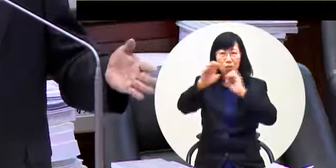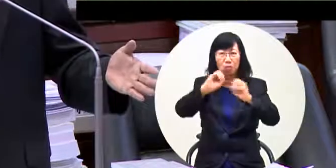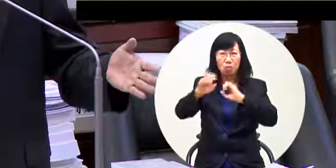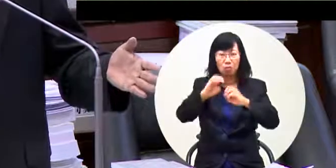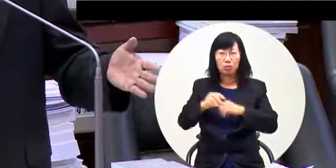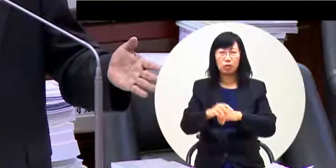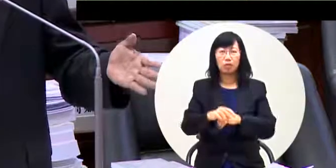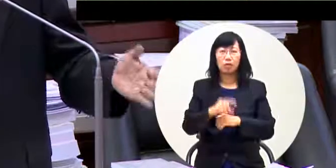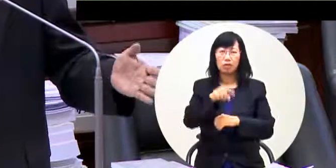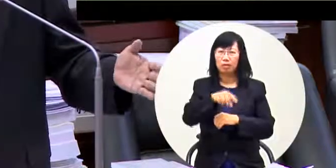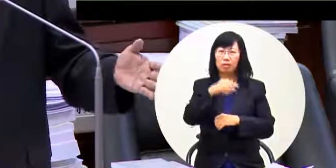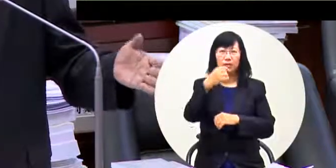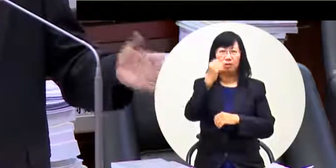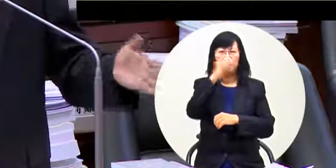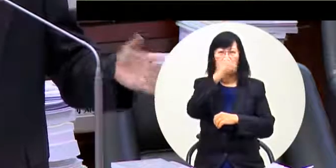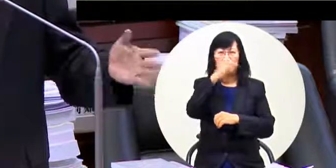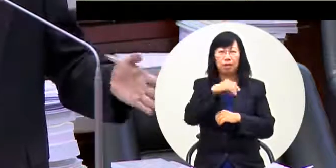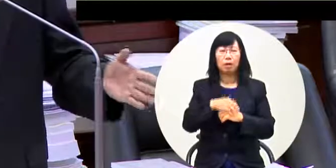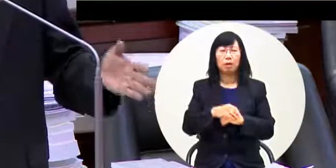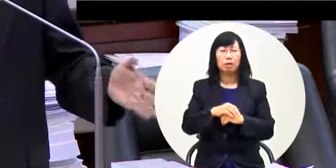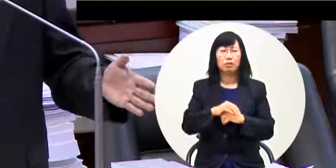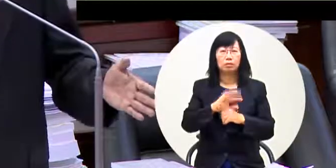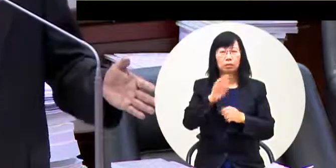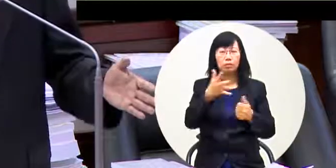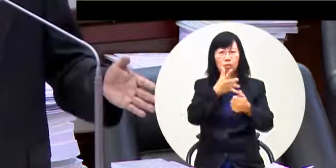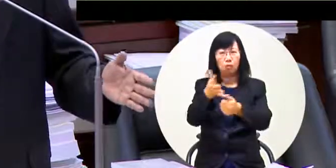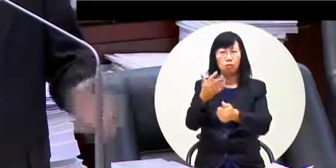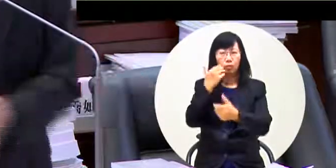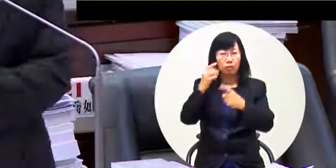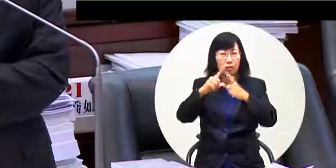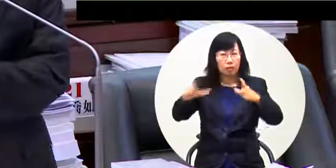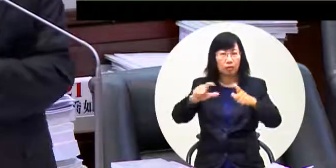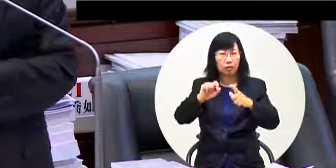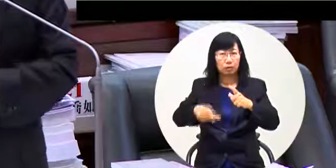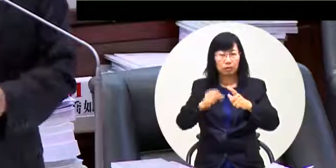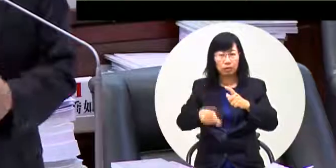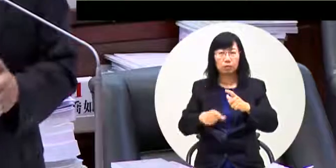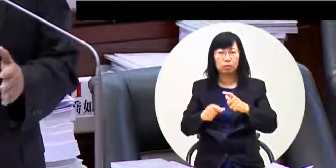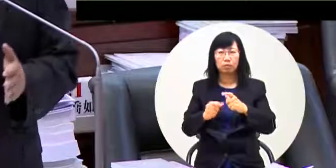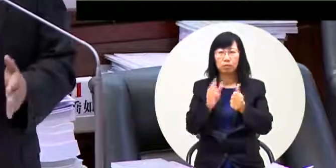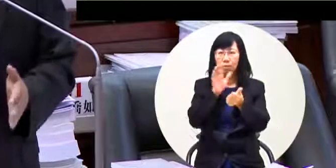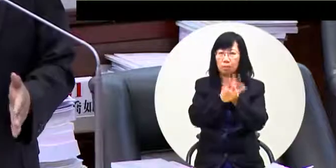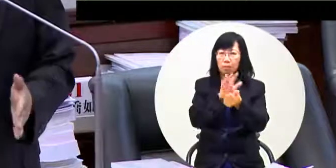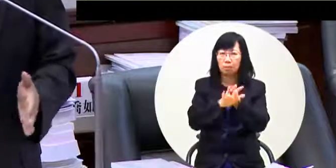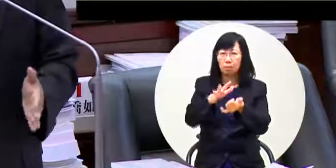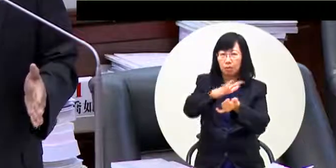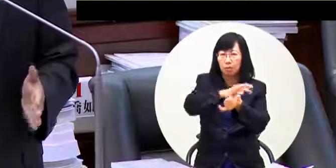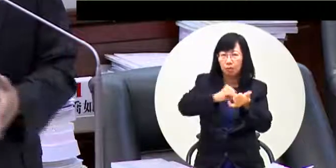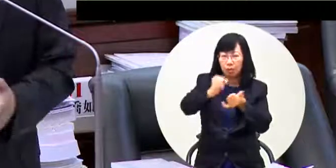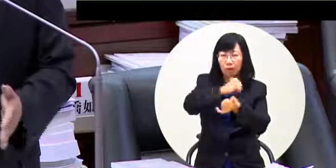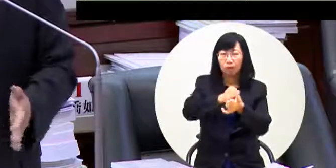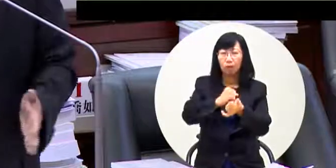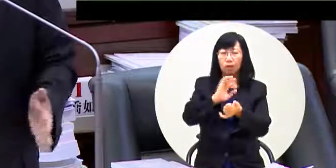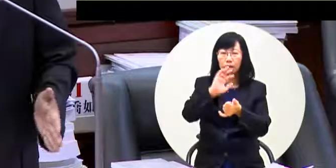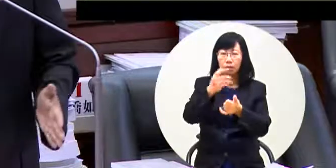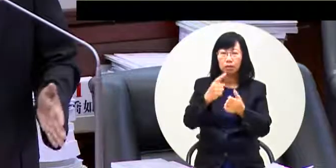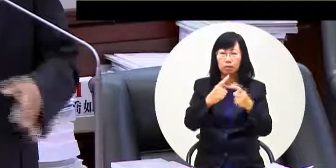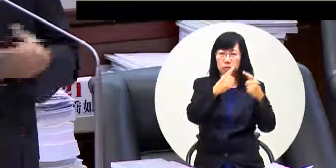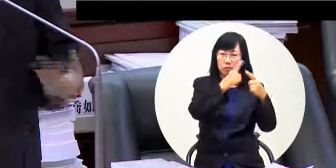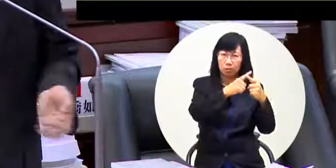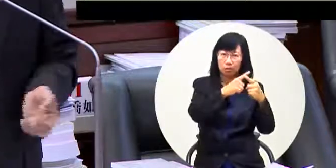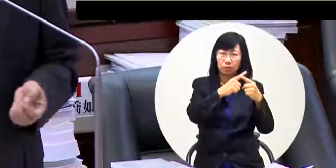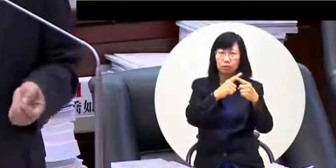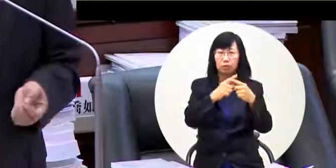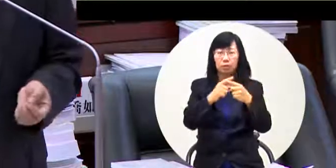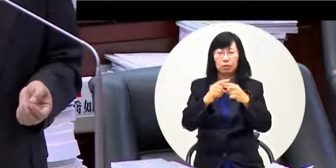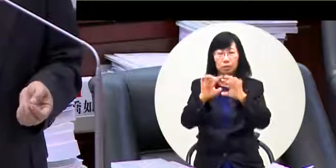台湾的经济，也许就单单这样，在一个以人跟地方城市地方的行政区域里